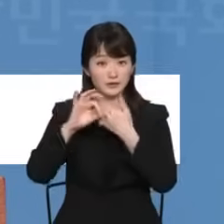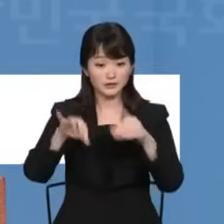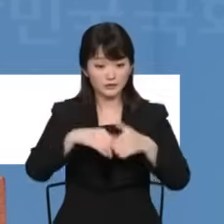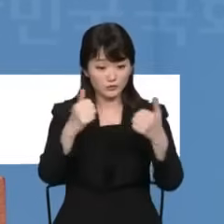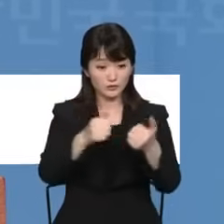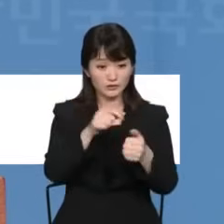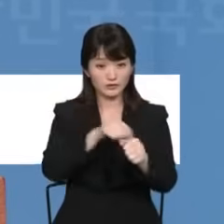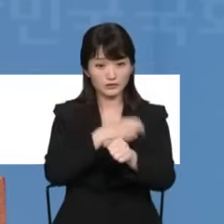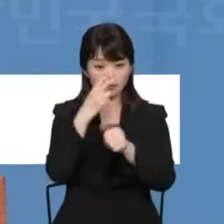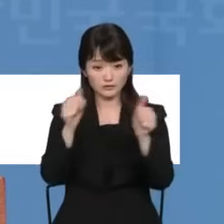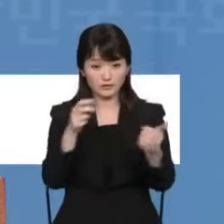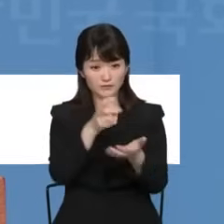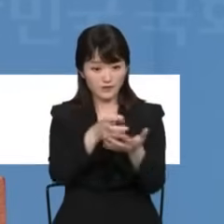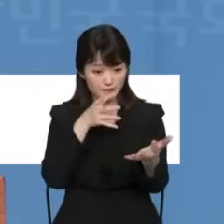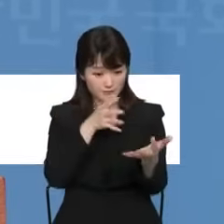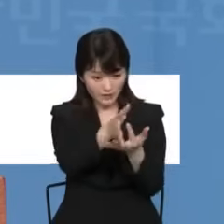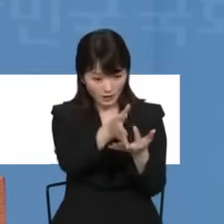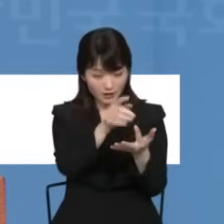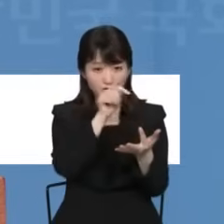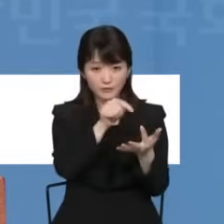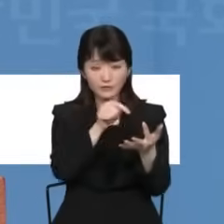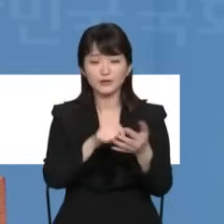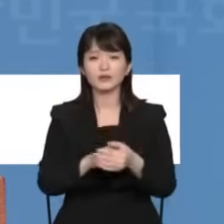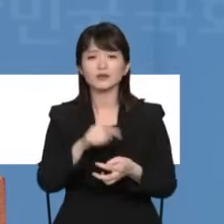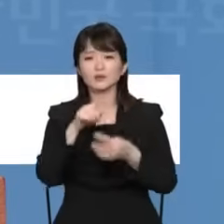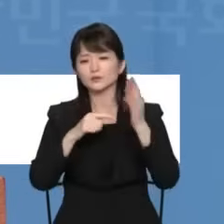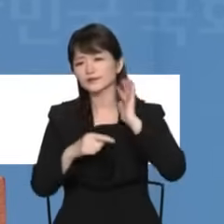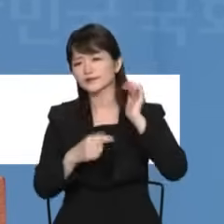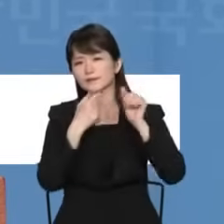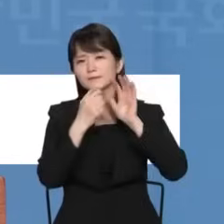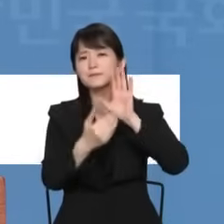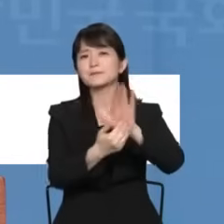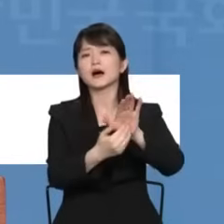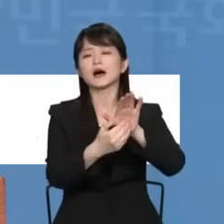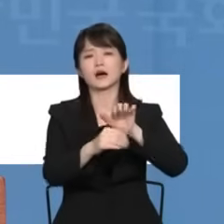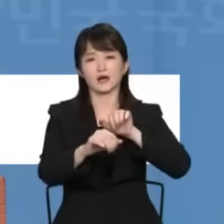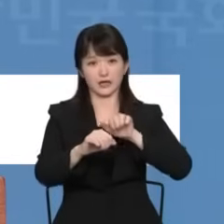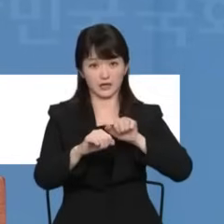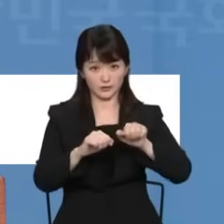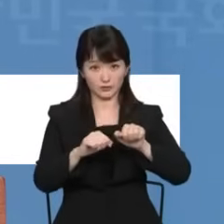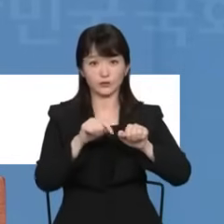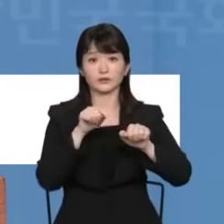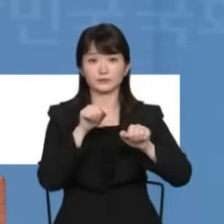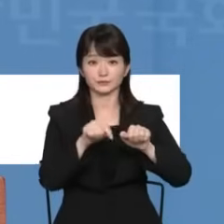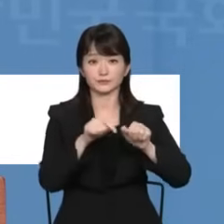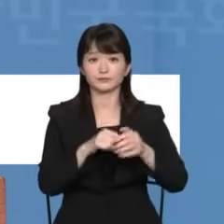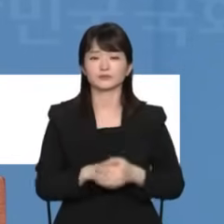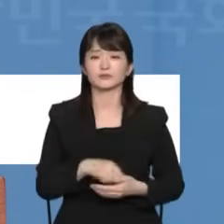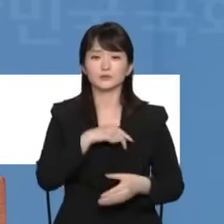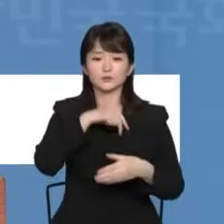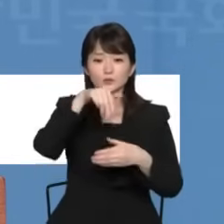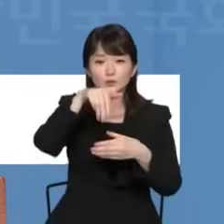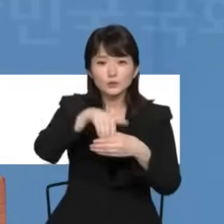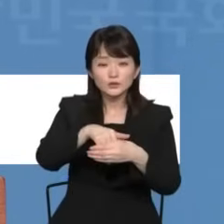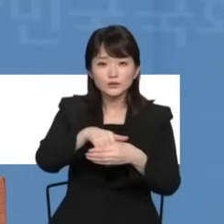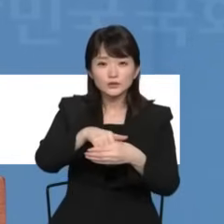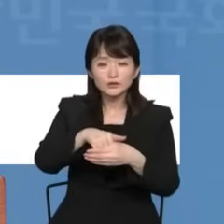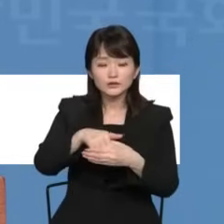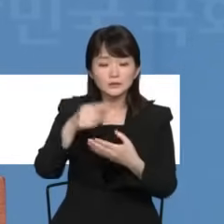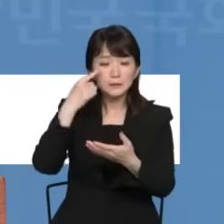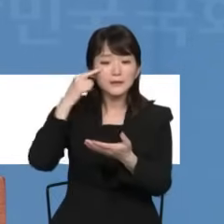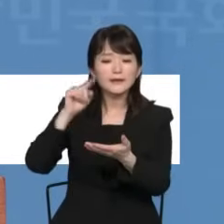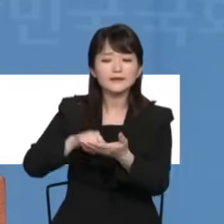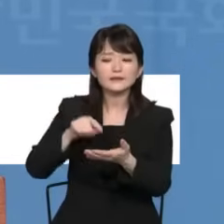통과한 특검법에 윤석열 대통령이 거부권을 행사한다면 이는 총선에서 드러난 민의를